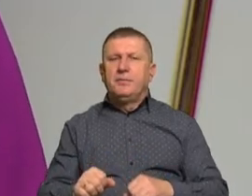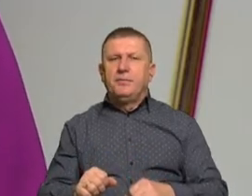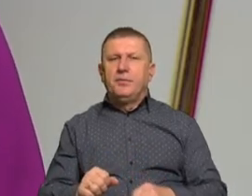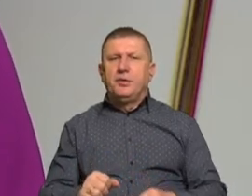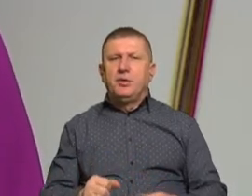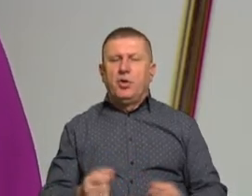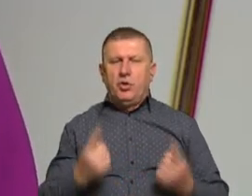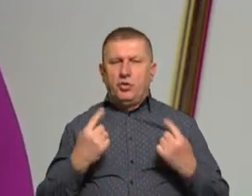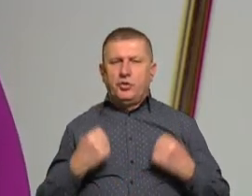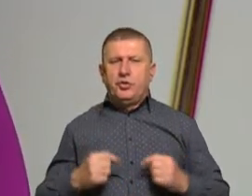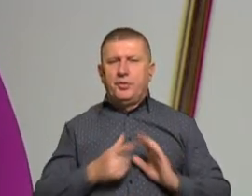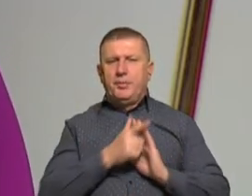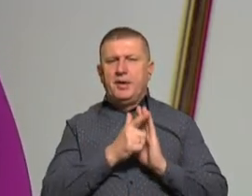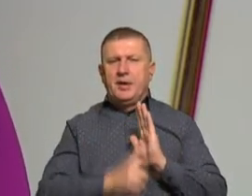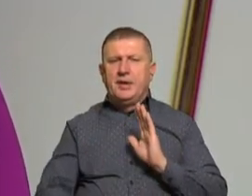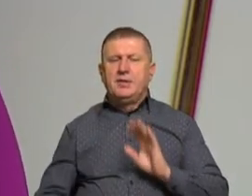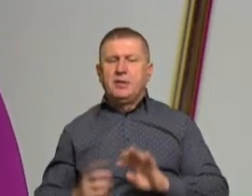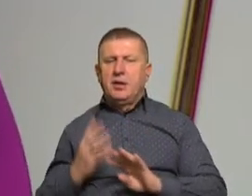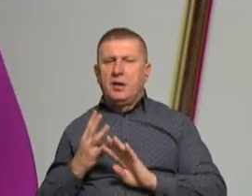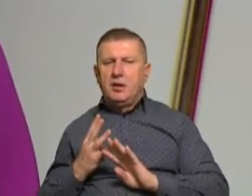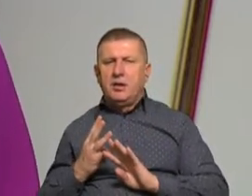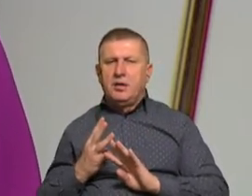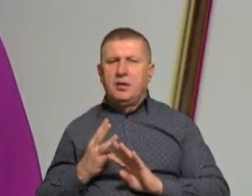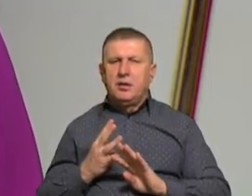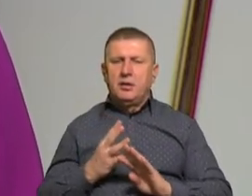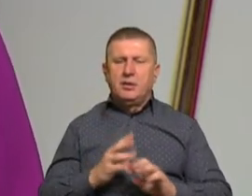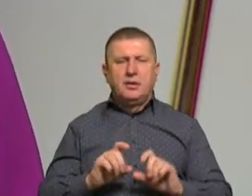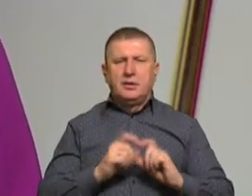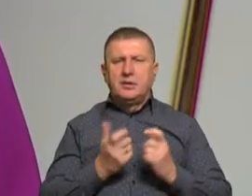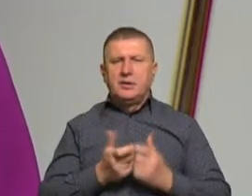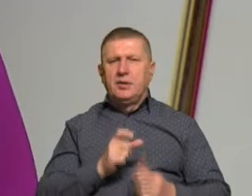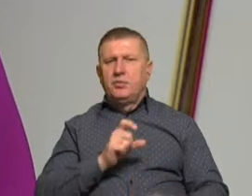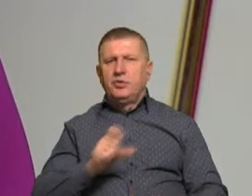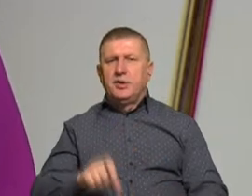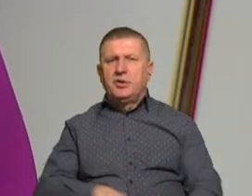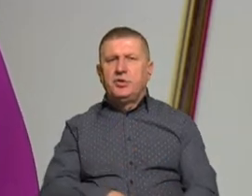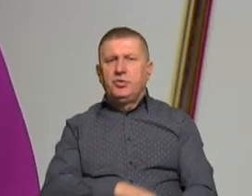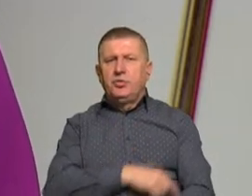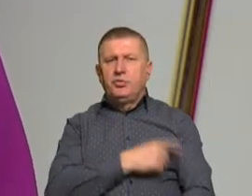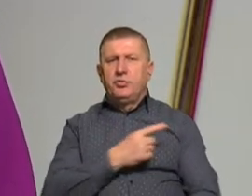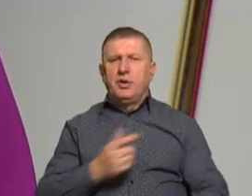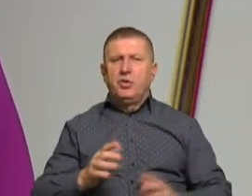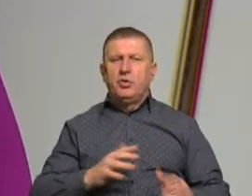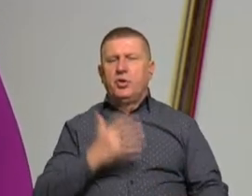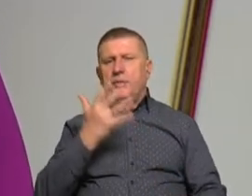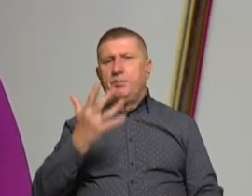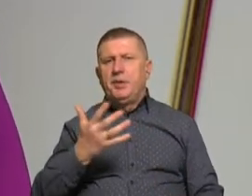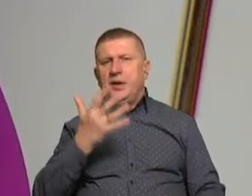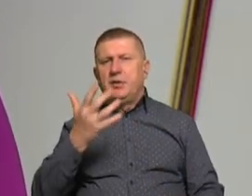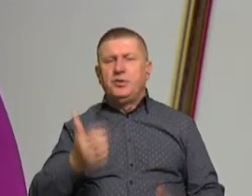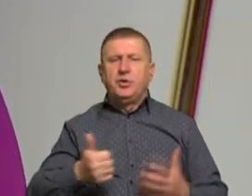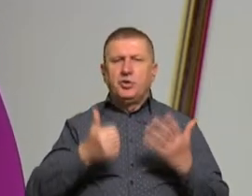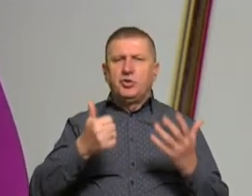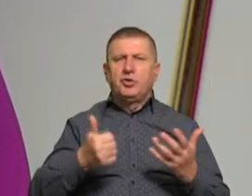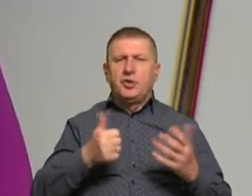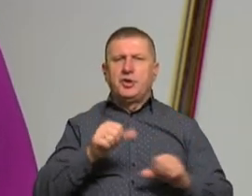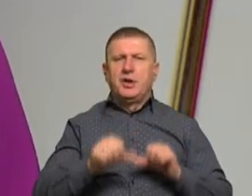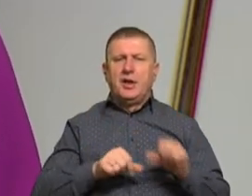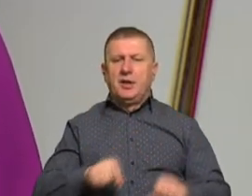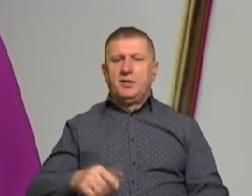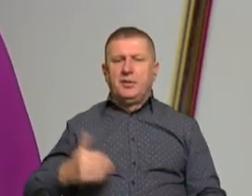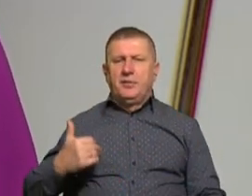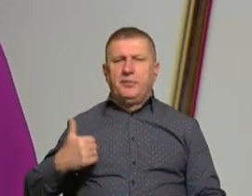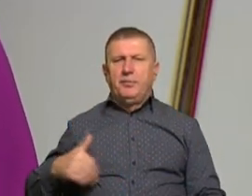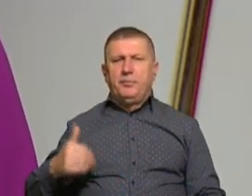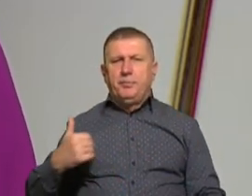osób oczekujących na przydział mieszkania cały czas jest długa, a czas oczekiwania to jest 5, 6, a nawet więcej lat. Ludzie mówią